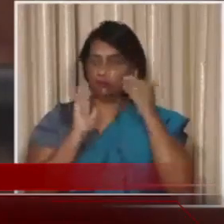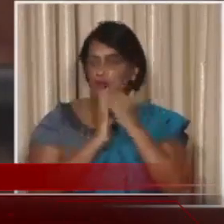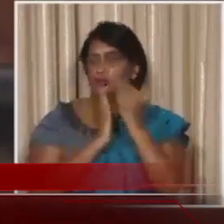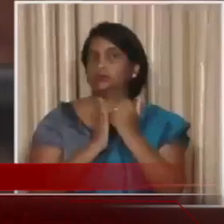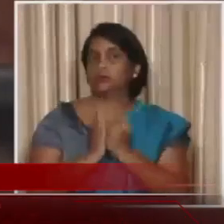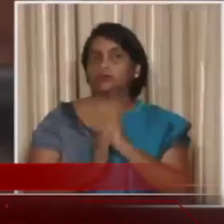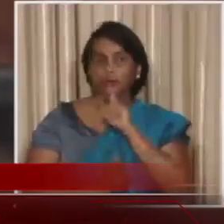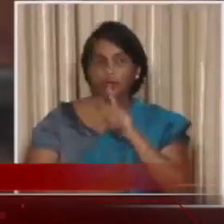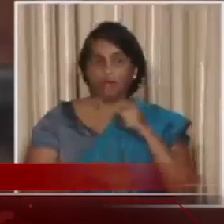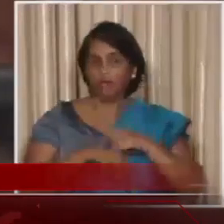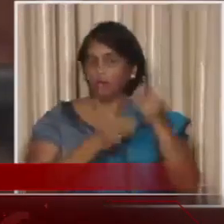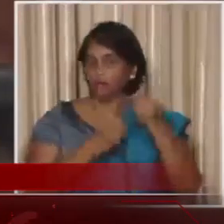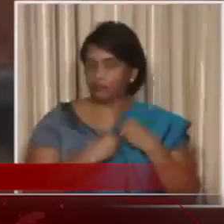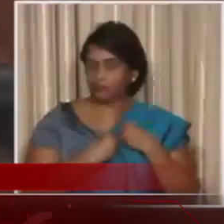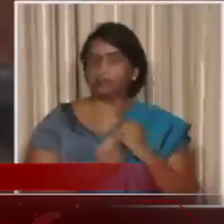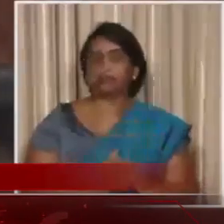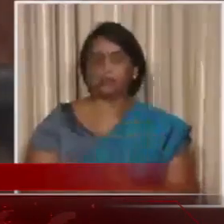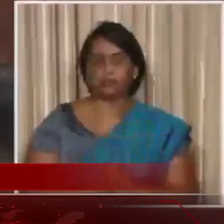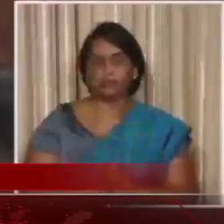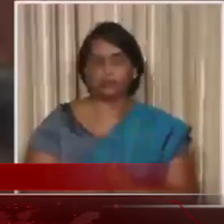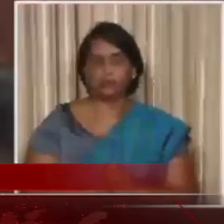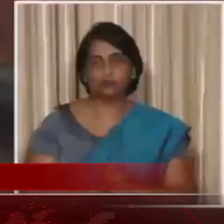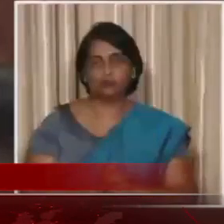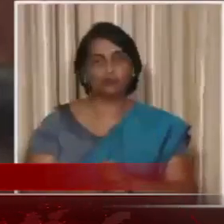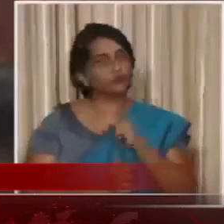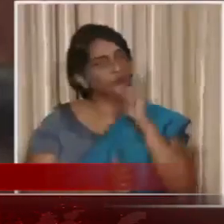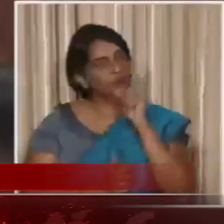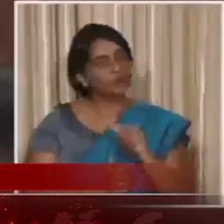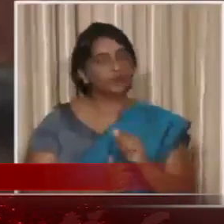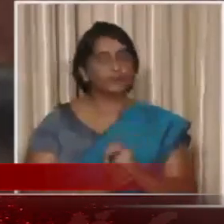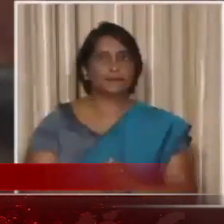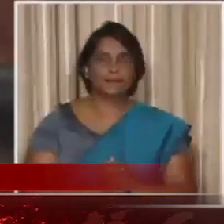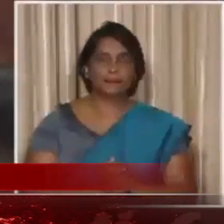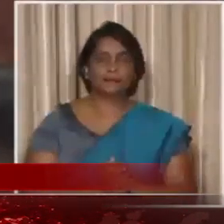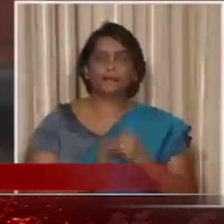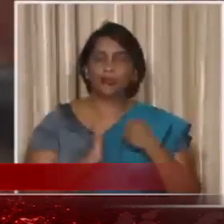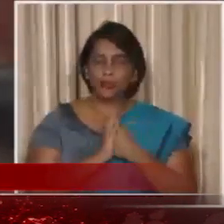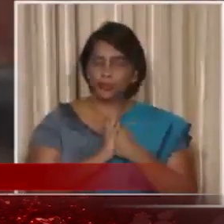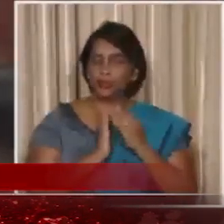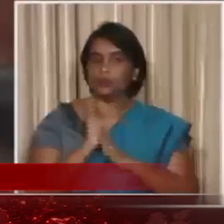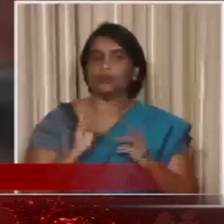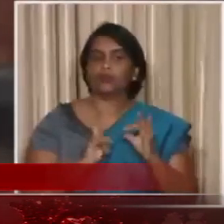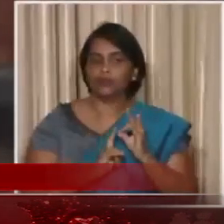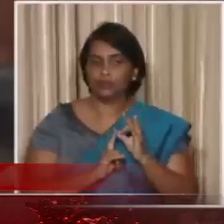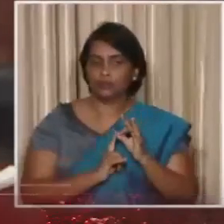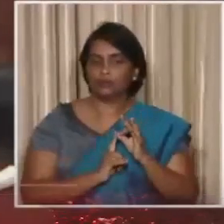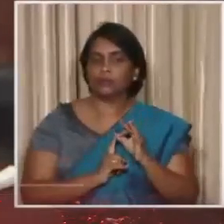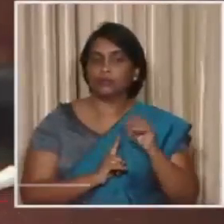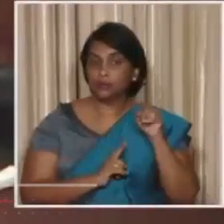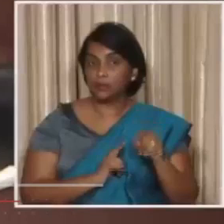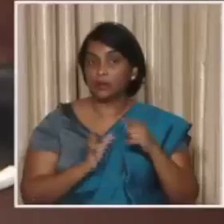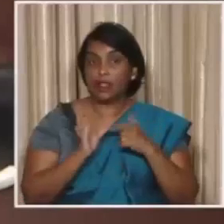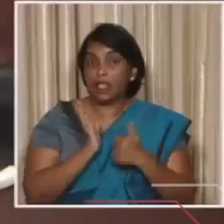කරන්නට ඔබතුමා අවස්ථාව ලබා දුන්නා. ඇත්තට ගරු මන්ත්‍රීතුමනි මේක